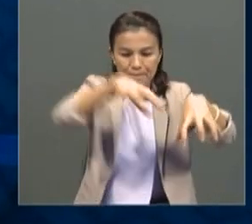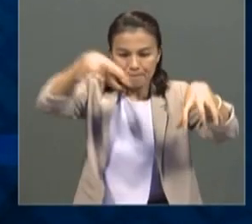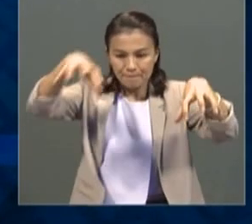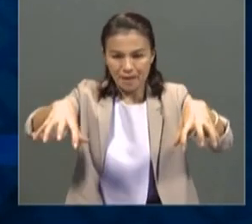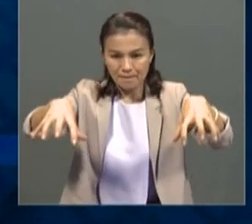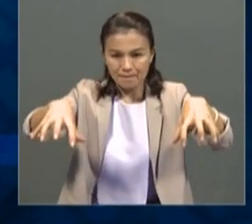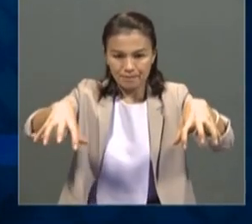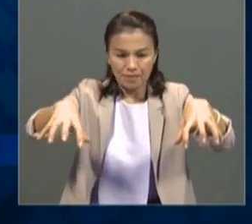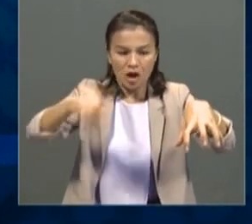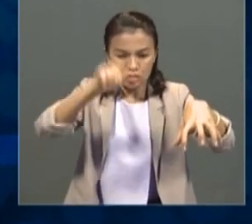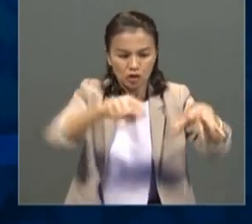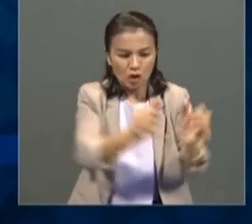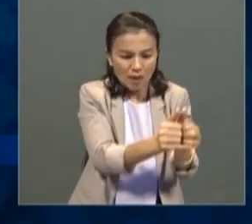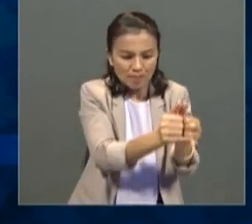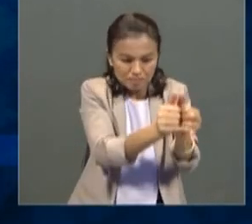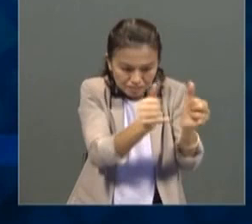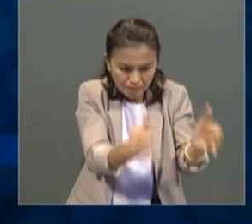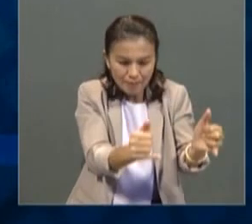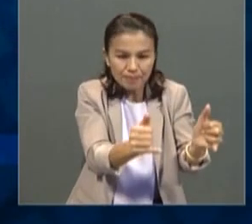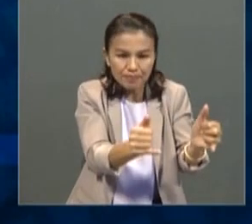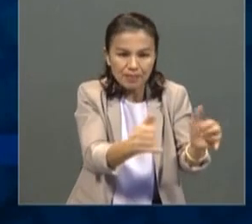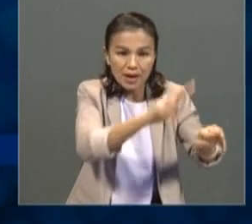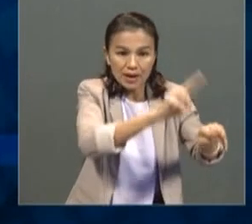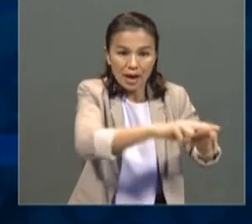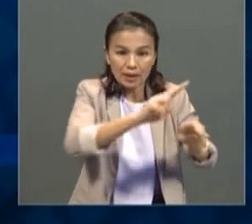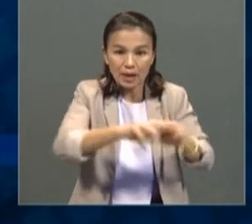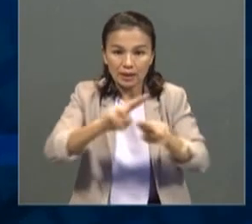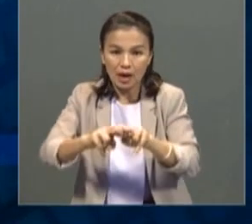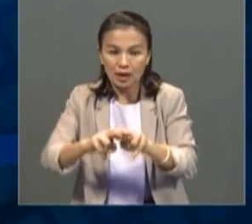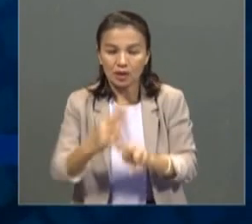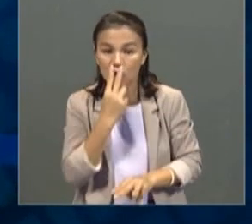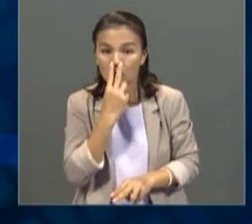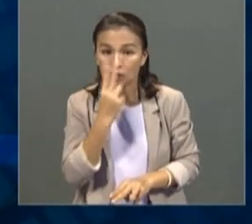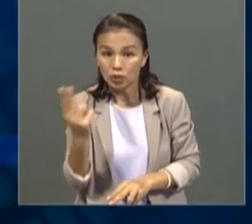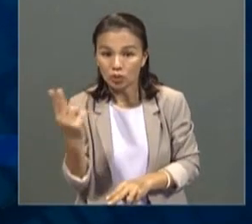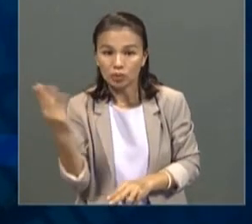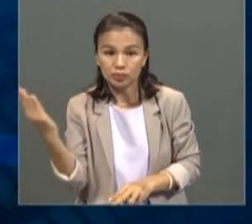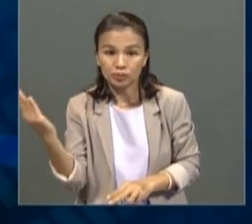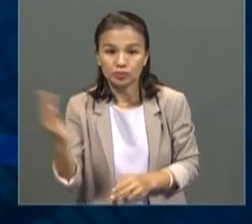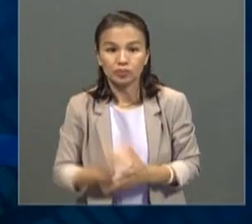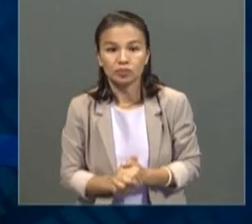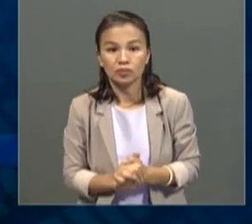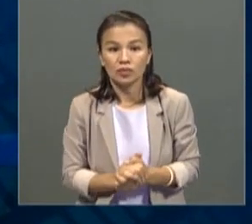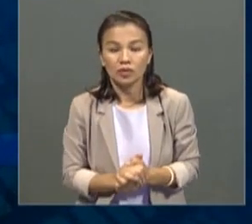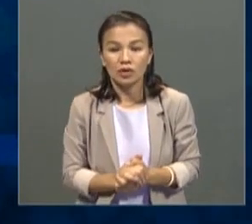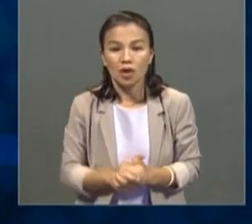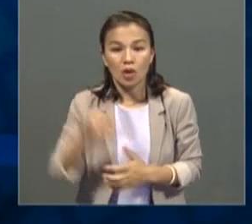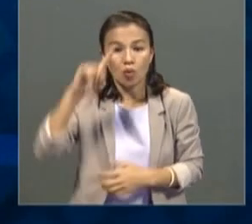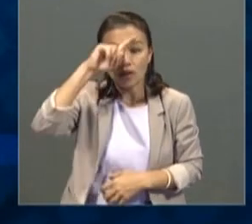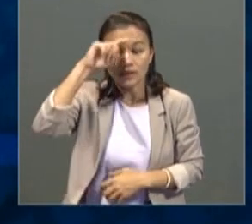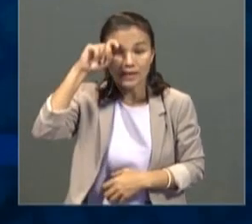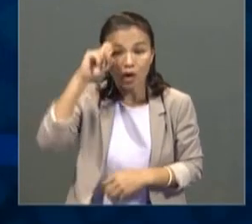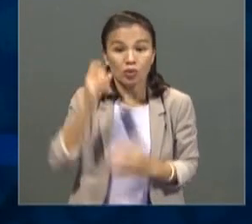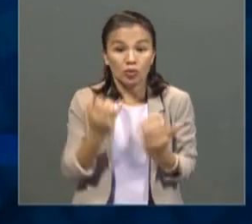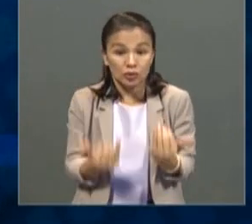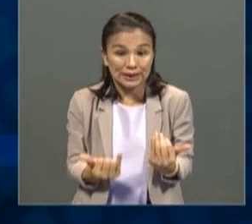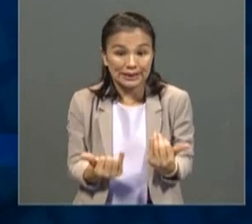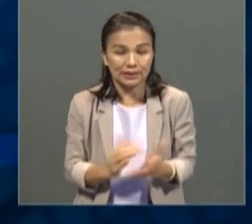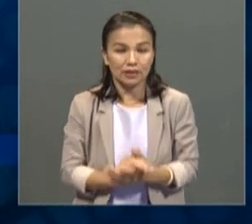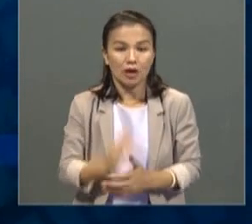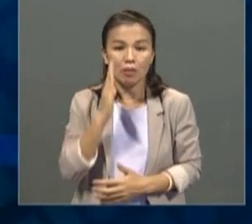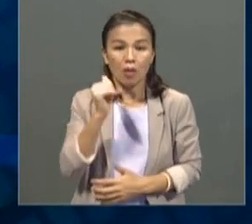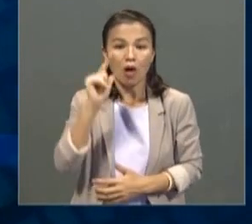တော့အဆောင်ဆိုလို့ရှိရင်တော့ဒီအဆောင်ဦးတစ်ခုမှာလုံလောက်တယ်အခုကျတော့အဲ့ဒီနေရာမှာတစ်ခုနဲ့တစ်ခုအကွာဝေးထားရတဲ့အတွက်ကြောင့်မလားအ